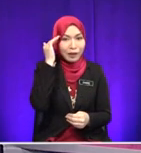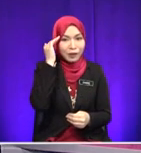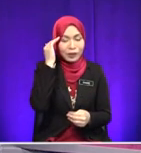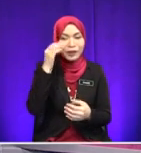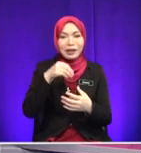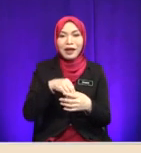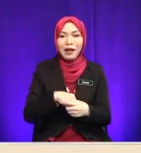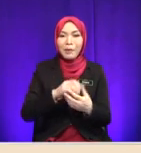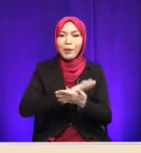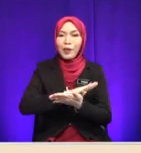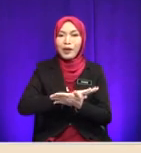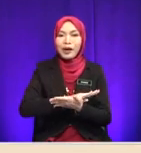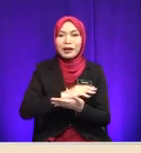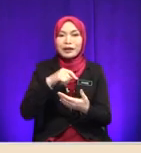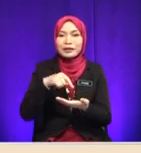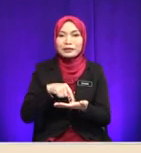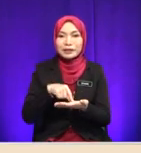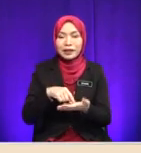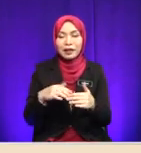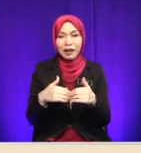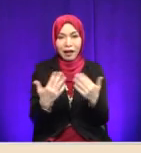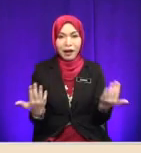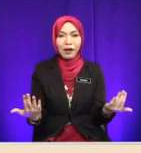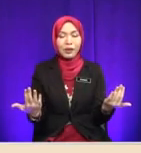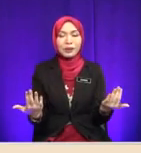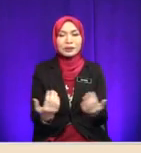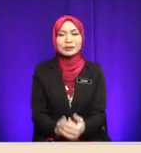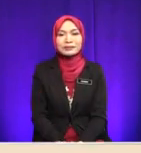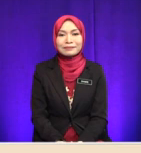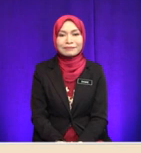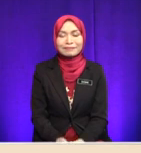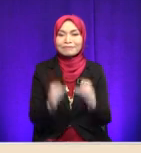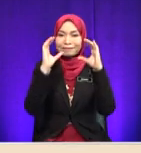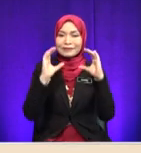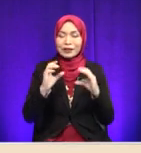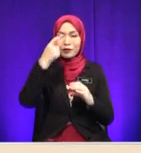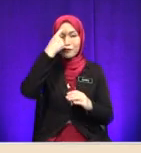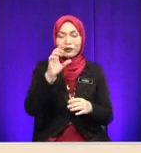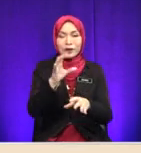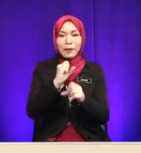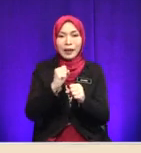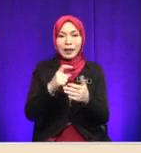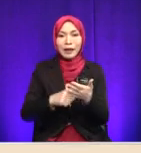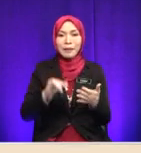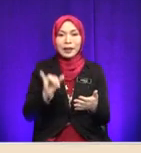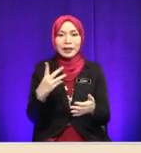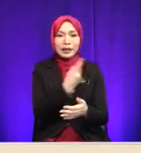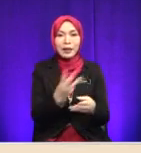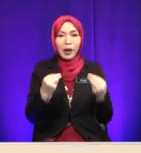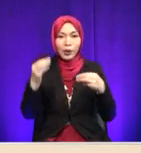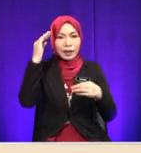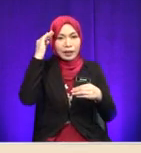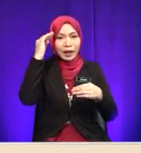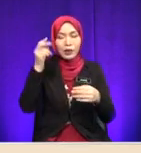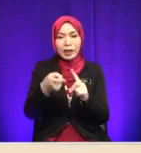How, iaitu cara untuk mendapatkan maklumat tambahan yang ingin diketahui untuk bacaan selanjutnya. Sebab ini ialah